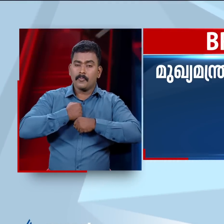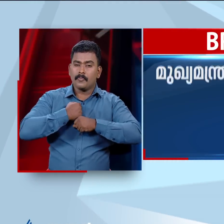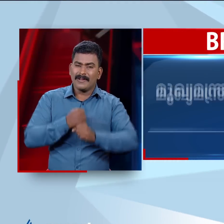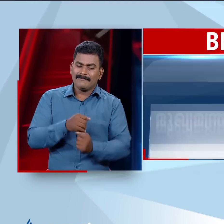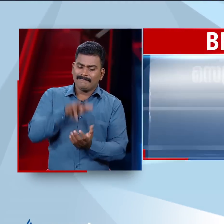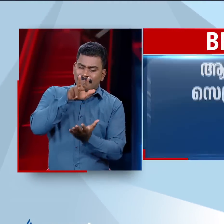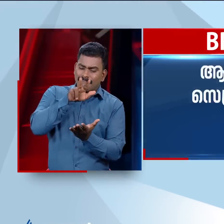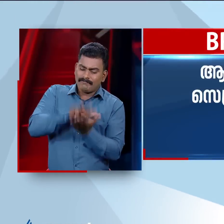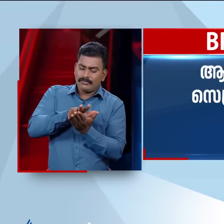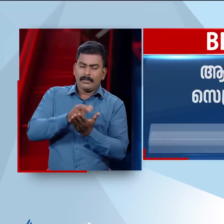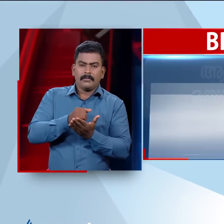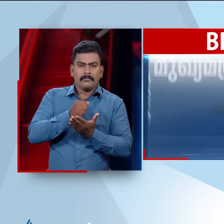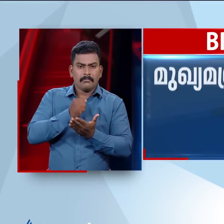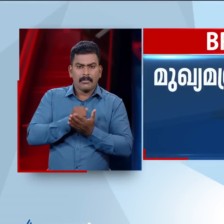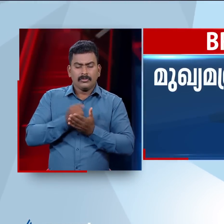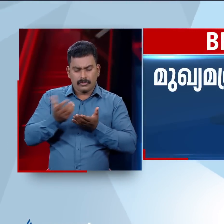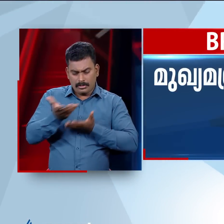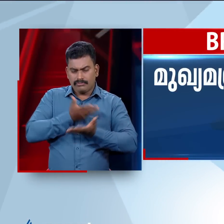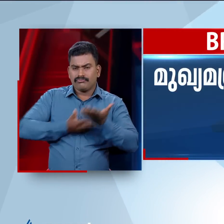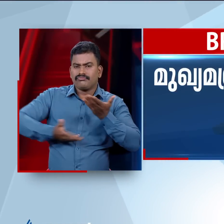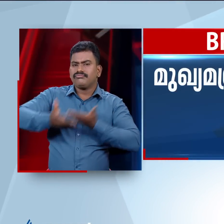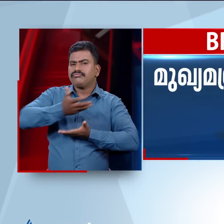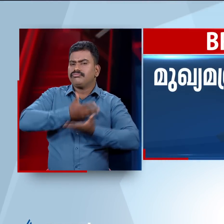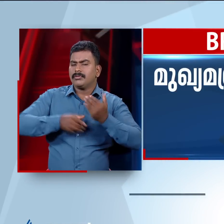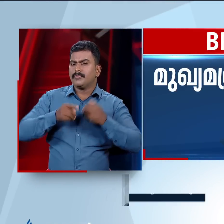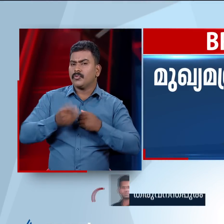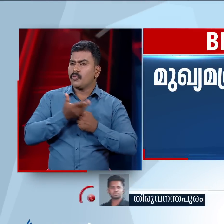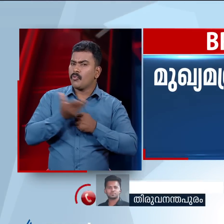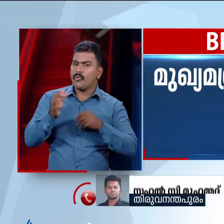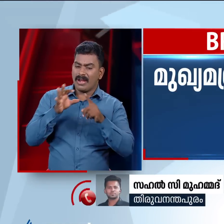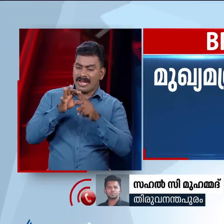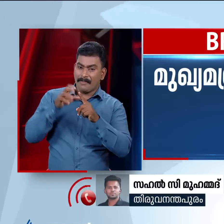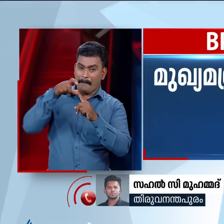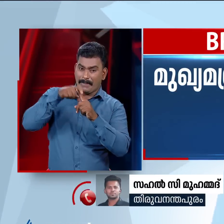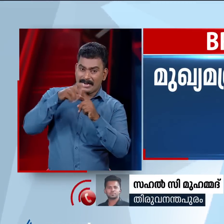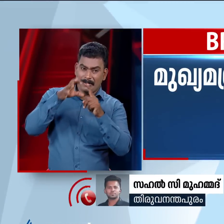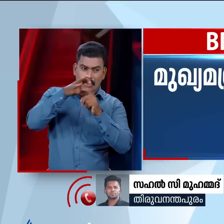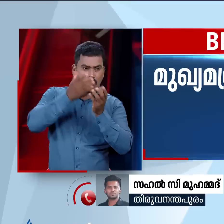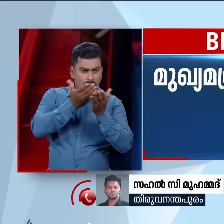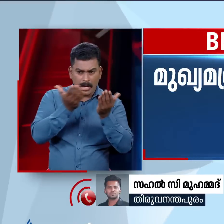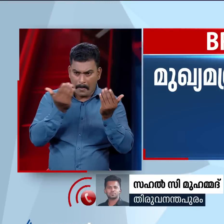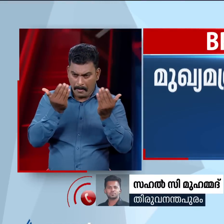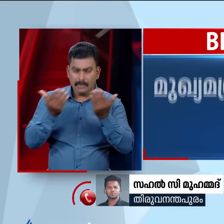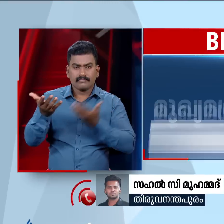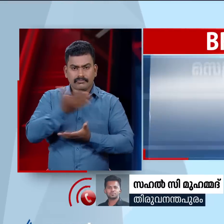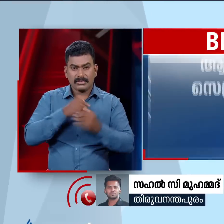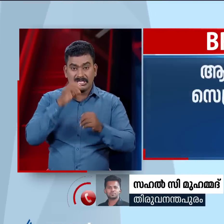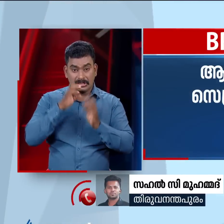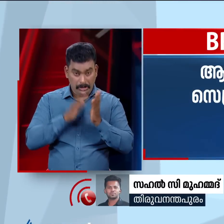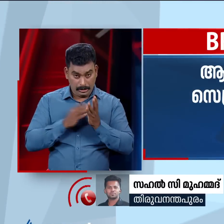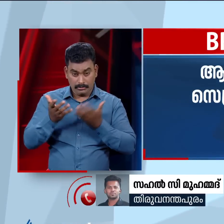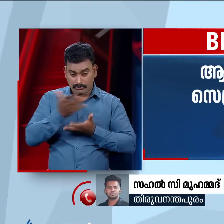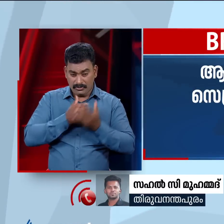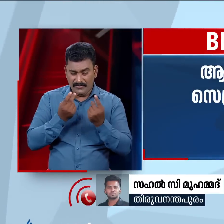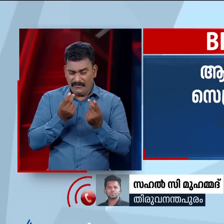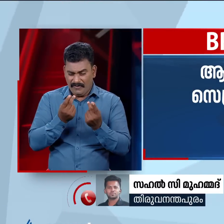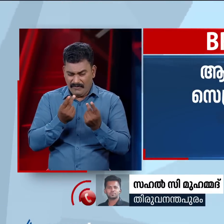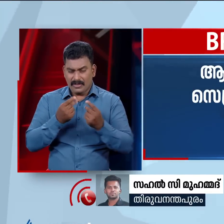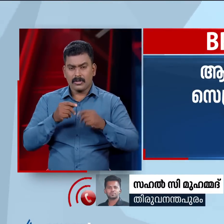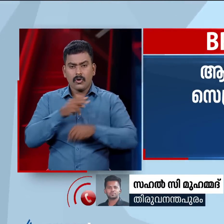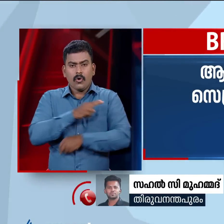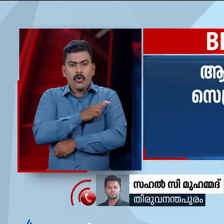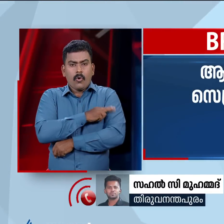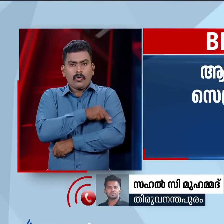ഈ ആവശ്യങ്ങളാണ് ചർച്ച ചെയ്യുന്നത്. ഇക്കാര്യത്തിൽ വിവിധ വകുപ്പുകളുമായി ചേർന്ന് ഉടനടി സുരക്ഷ കൂട്ടുന്നതിന് വേണ്ടി എന്ത് ചെയ്യാനാകും എന്ന് സർക്കാർ